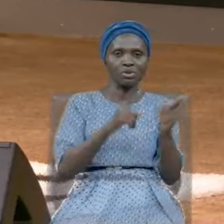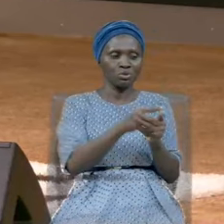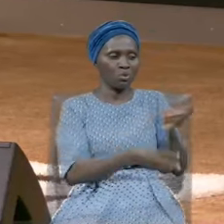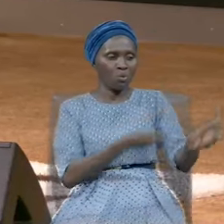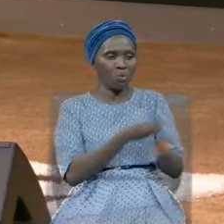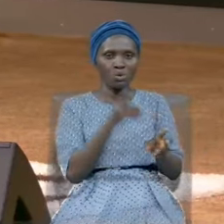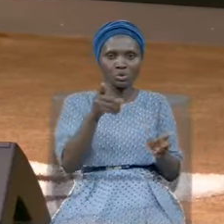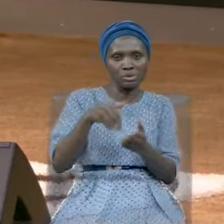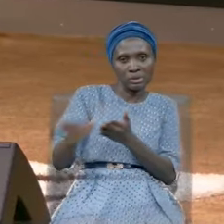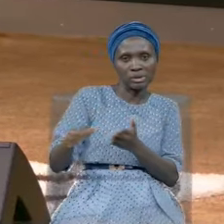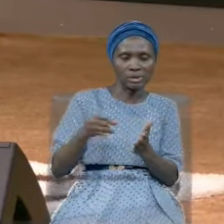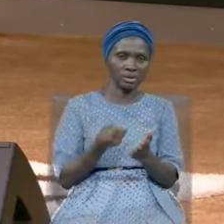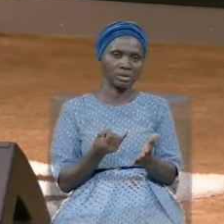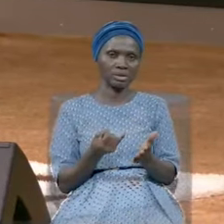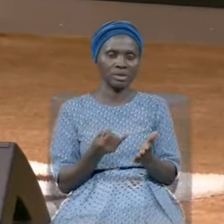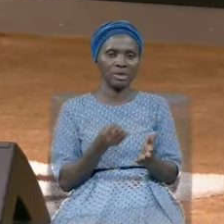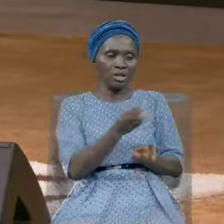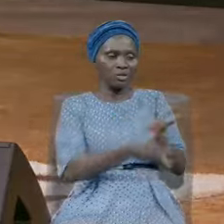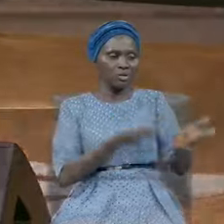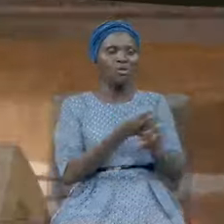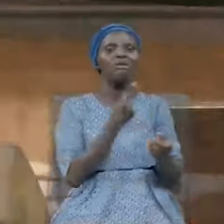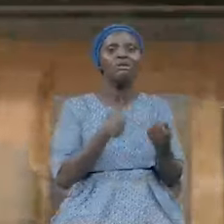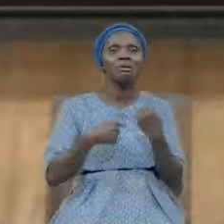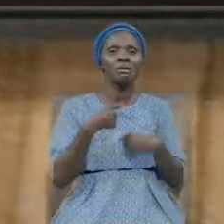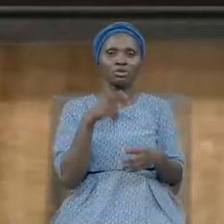l'amour du monde, vous rejetez cela, vous dites non.